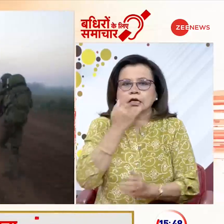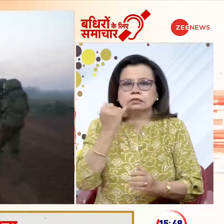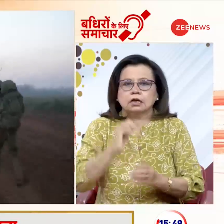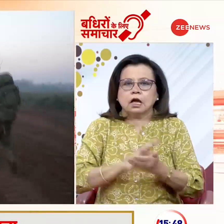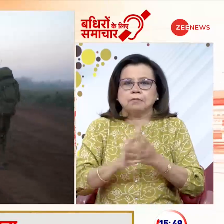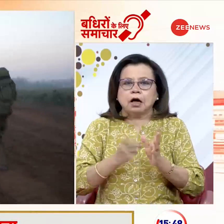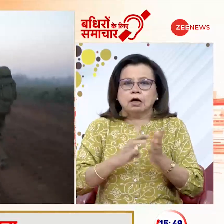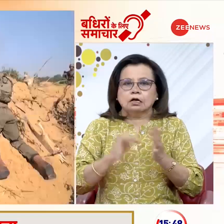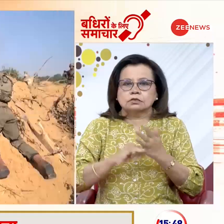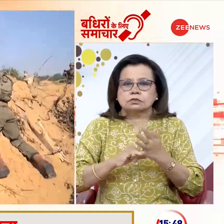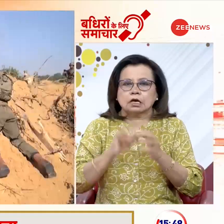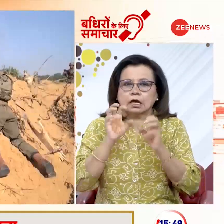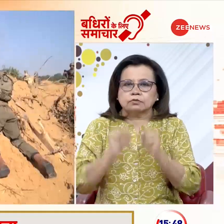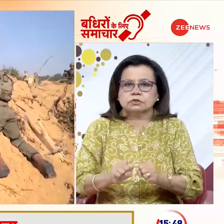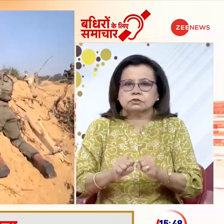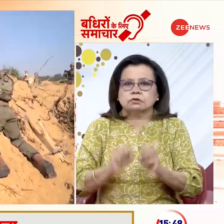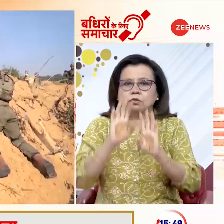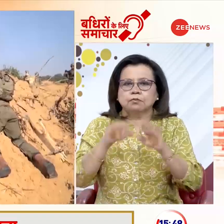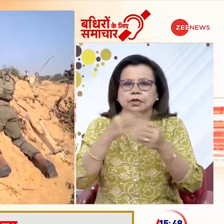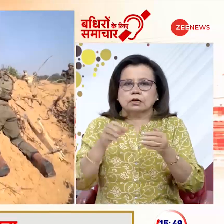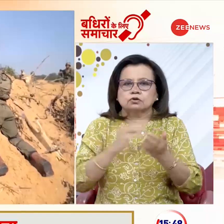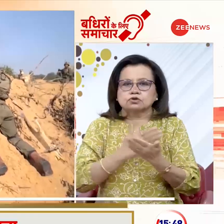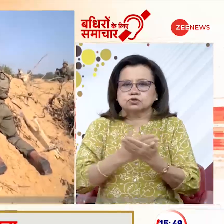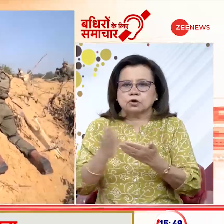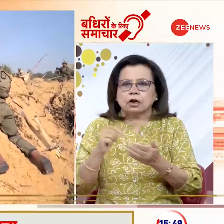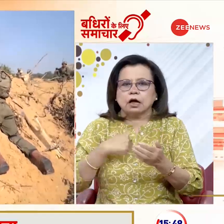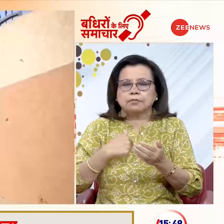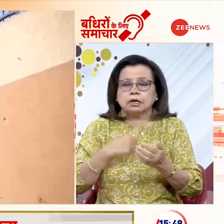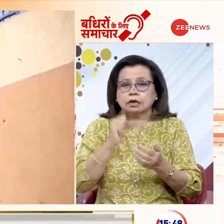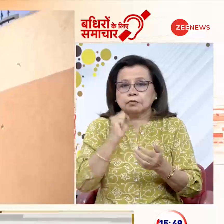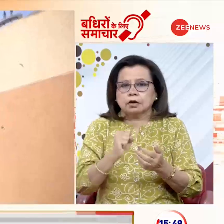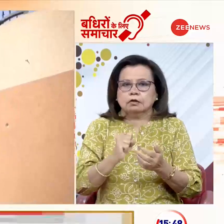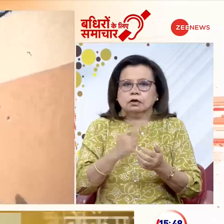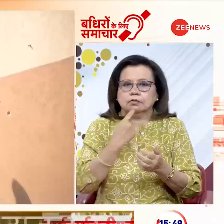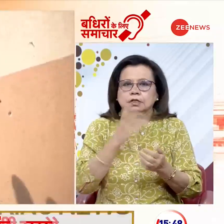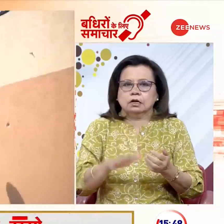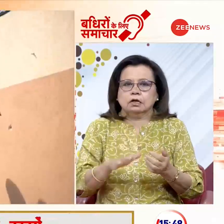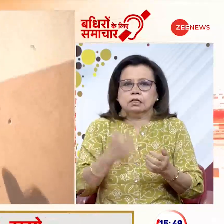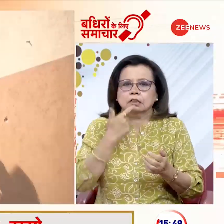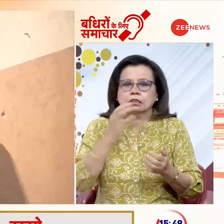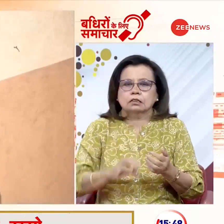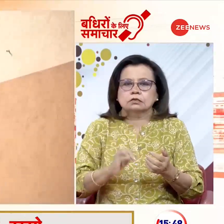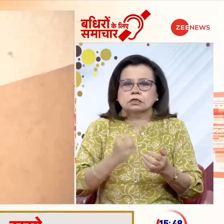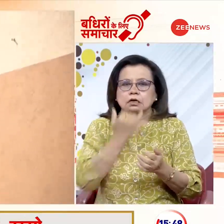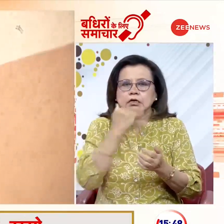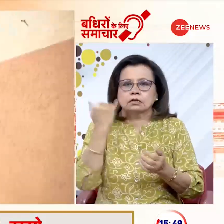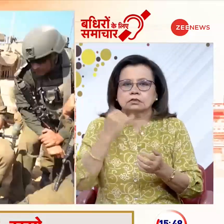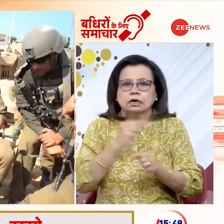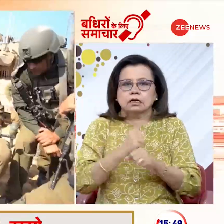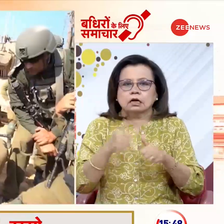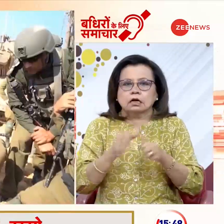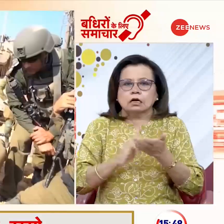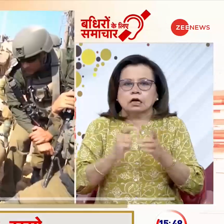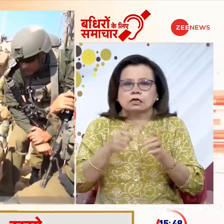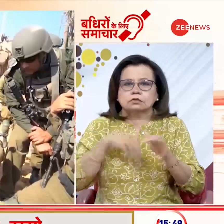इसराइल ने हमास के कब्जे से बंधकों को छुड़ाना अपनी पहली प्राथमिकता बताया। दरअसल